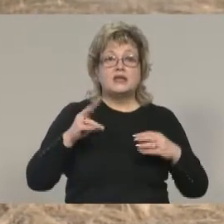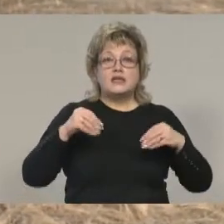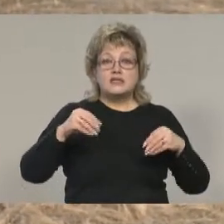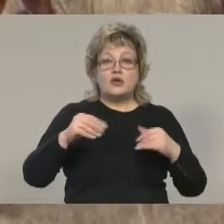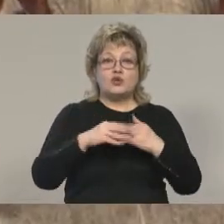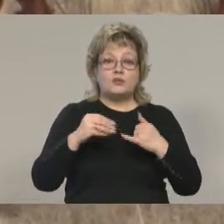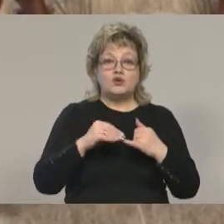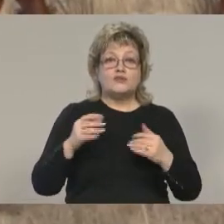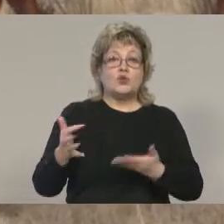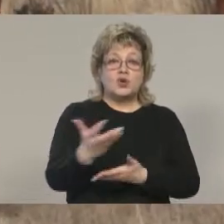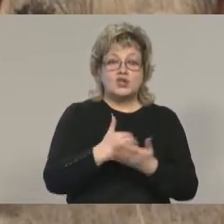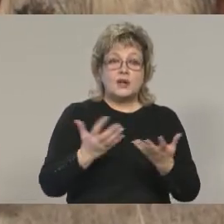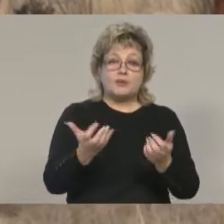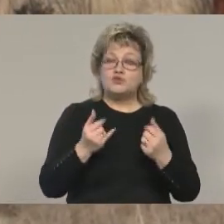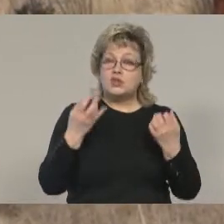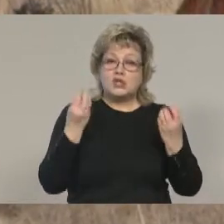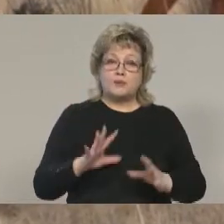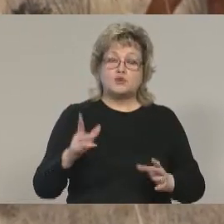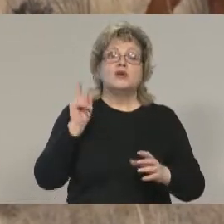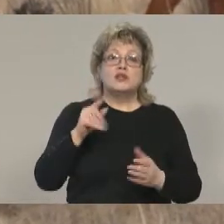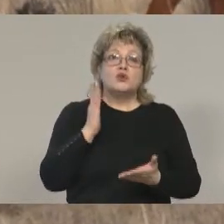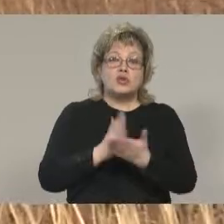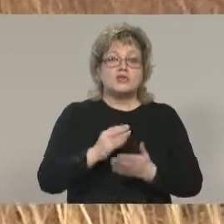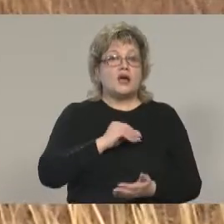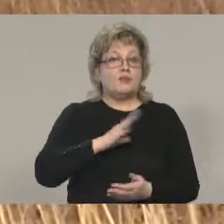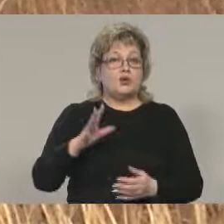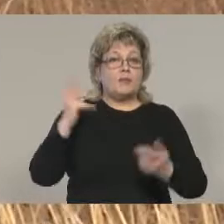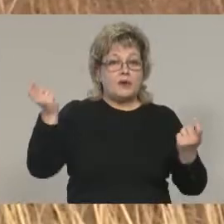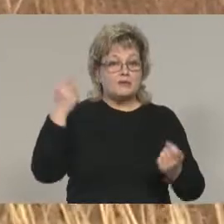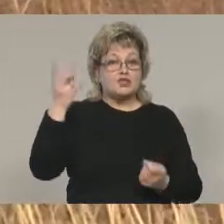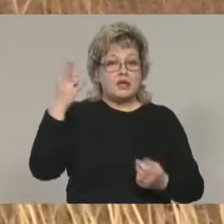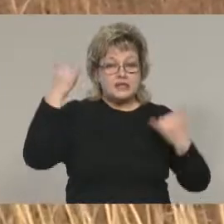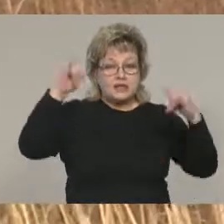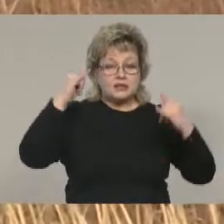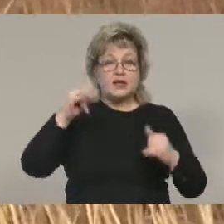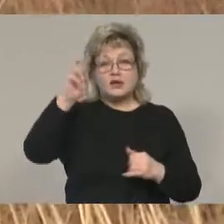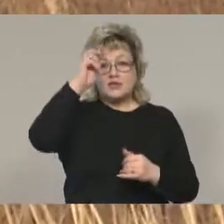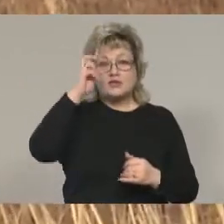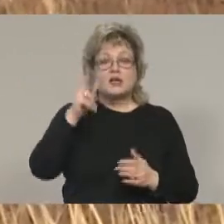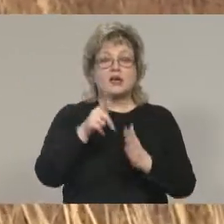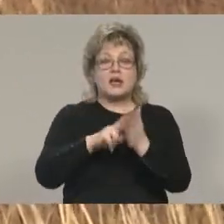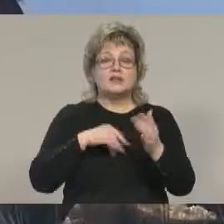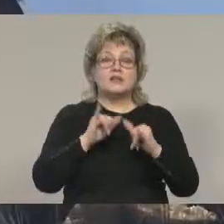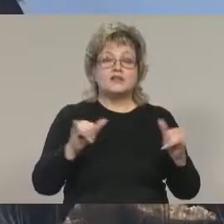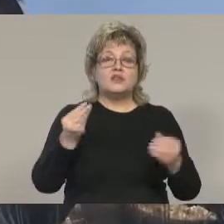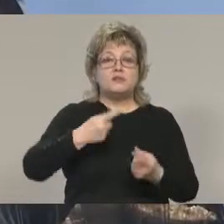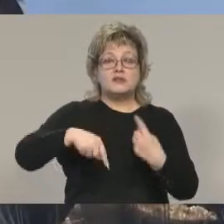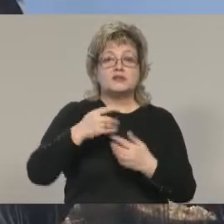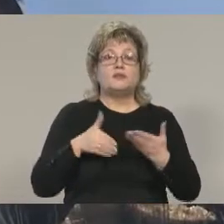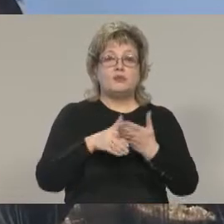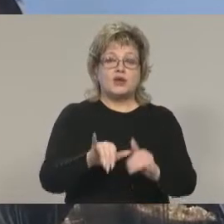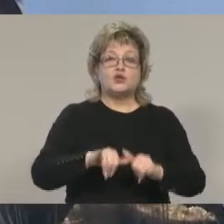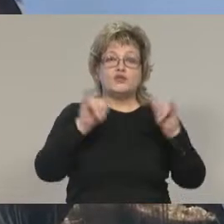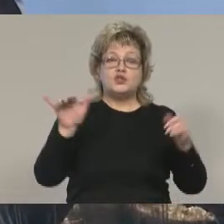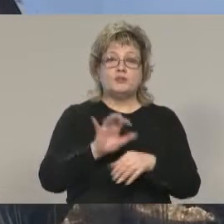засоленных почвах урожай получить непросто. Зато есть обилие пастбищ для скота. Государственные гранты на развитие бизнеса помогают